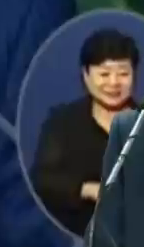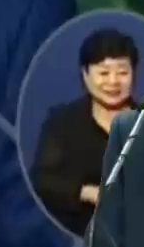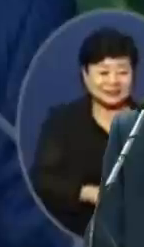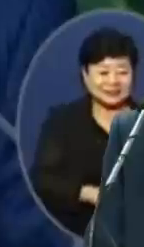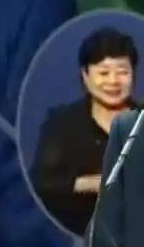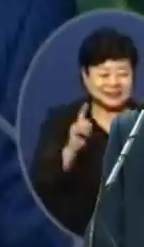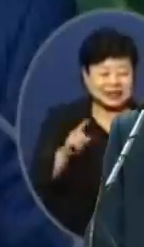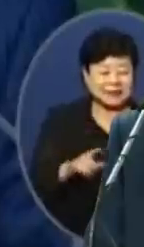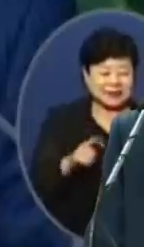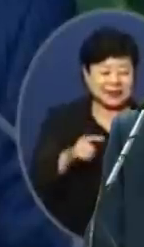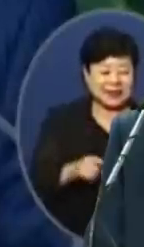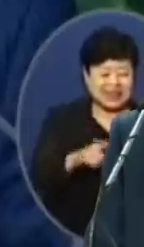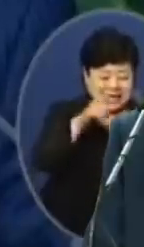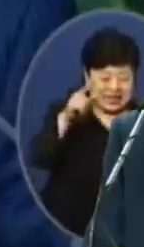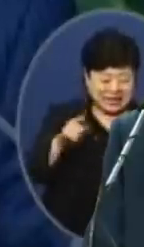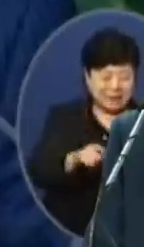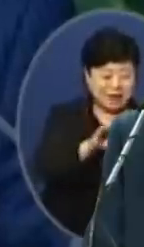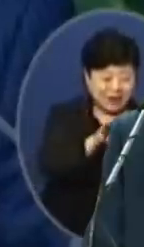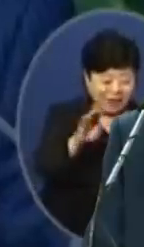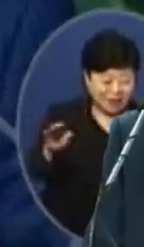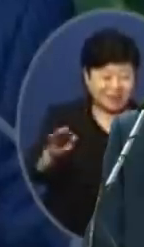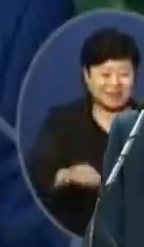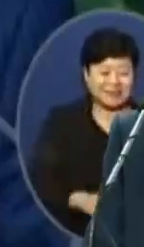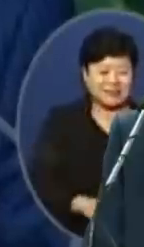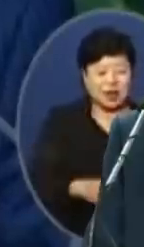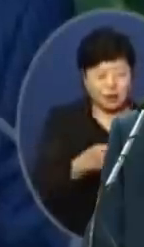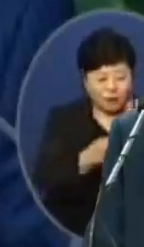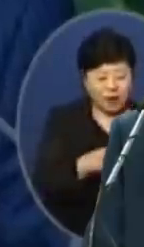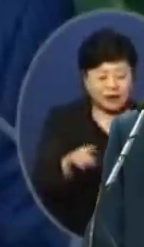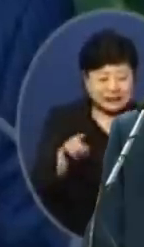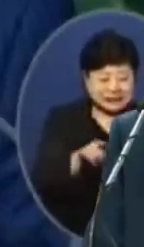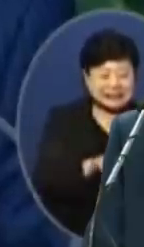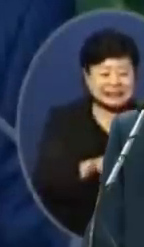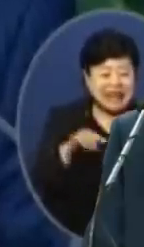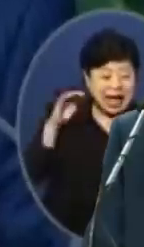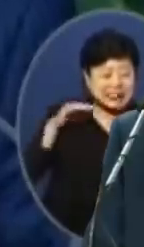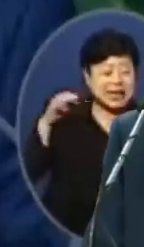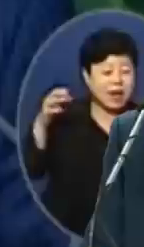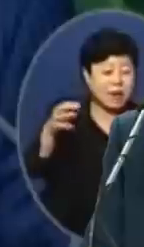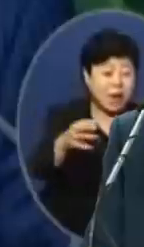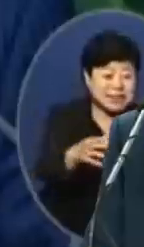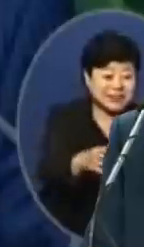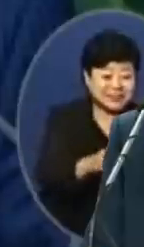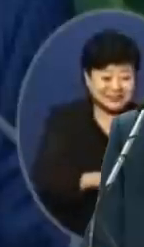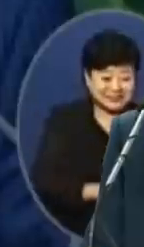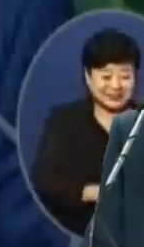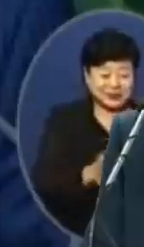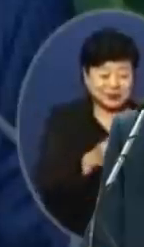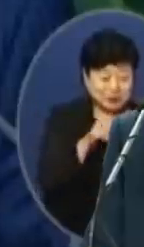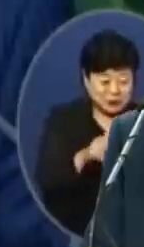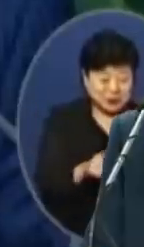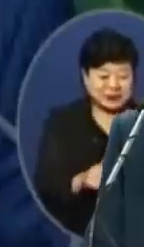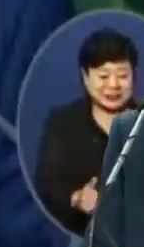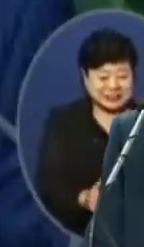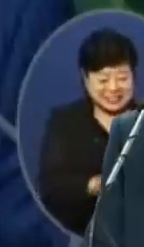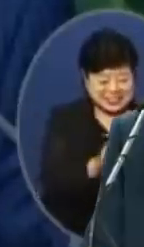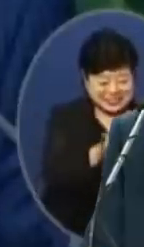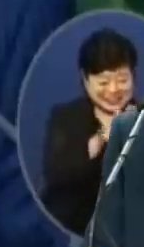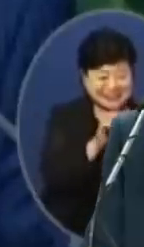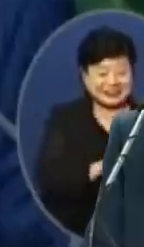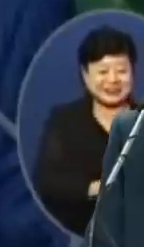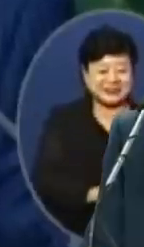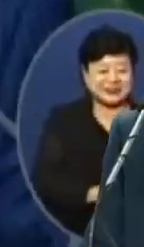그 이튿날 간판을 내리걸고 광고를 내고 신학생 모집을 하고 그래서 주의 종들을